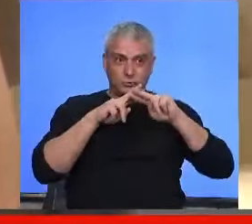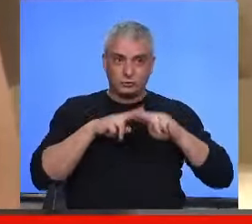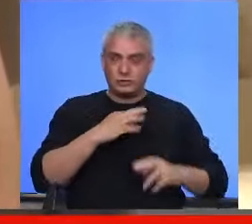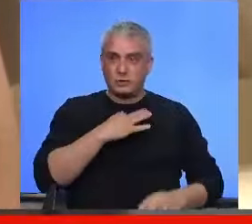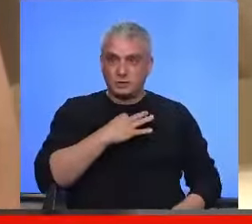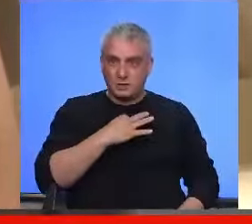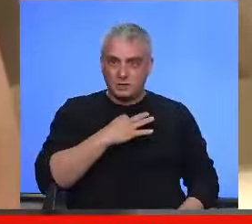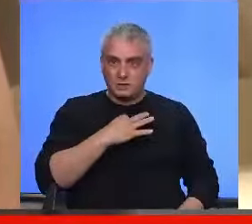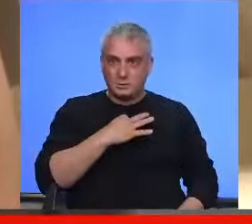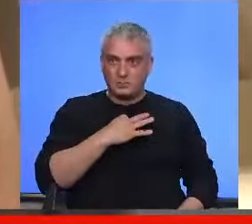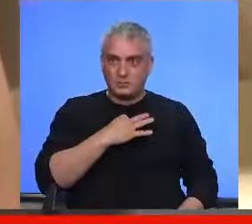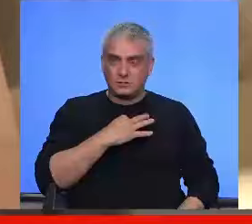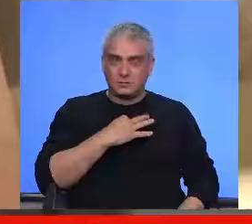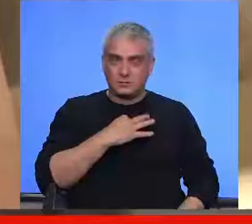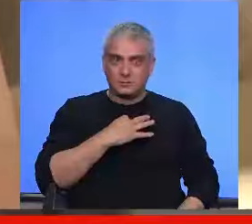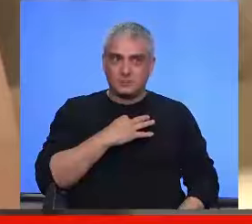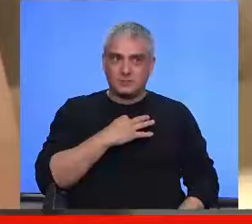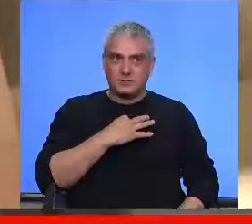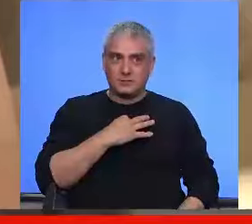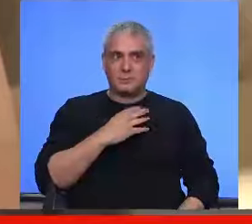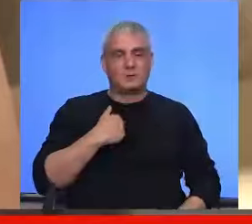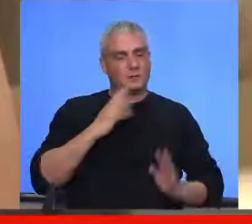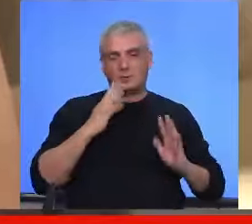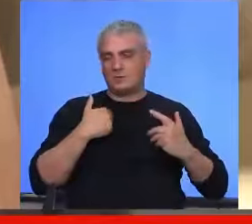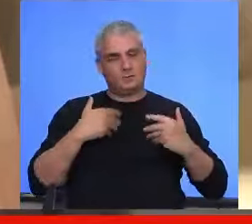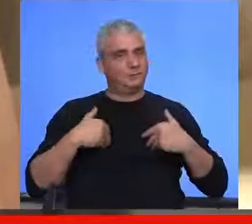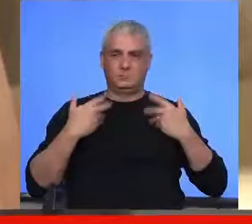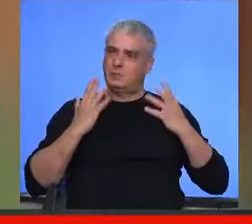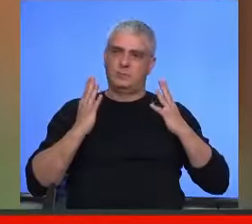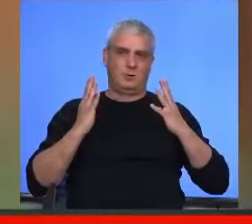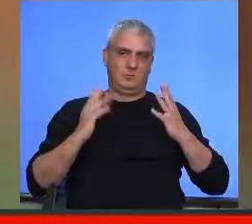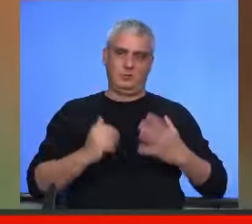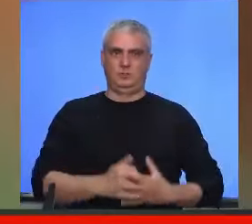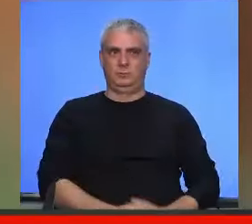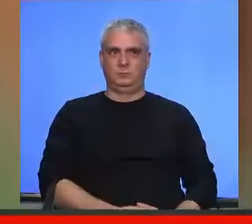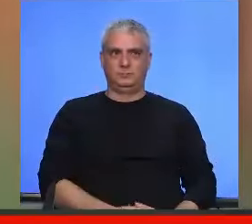נשאר לי. לא, זה מה שאני שמח מאוד.